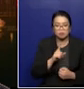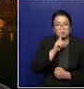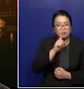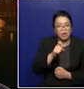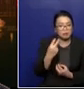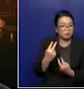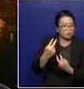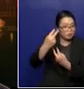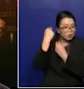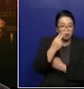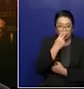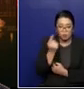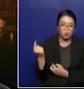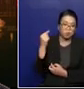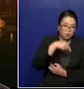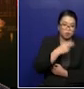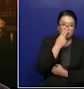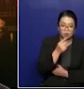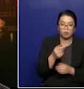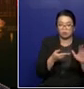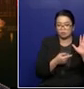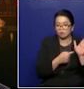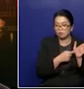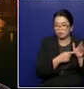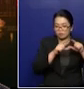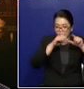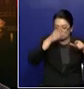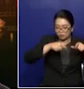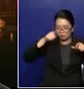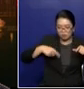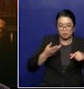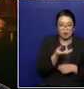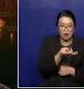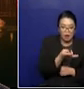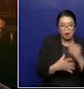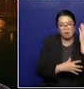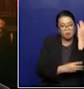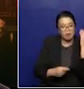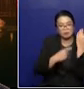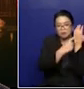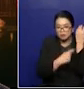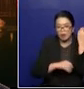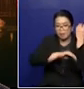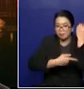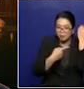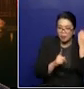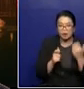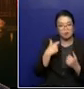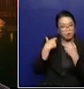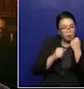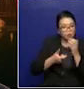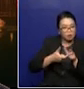ย้อนไปดูสไลด์แผ่นเมื่อกี้แล้วก็กลับมาดูตรงนี้ผมจะอ่านให้ฟังนะข้าวมันยางปาล์มอ้อยข้าวโพ